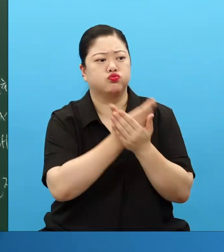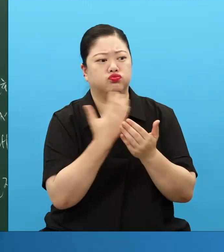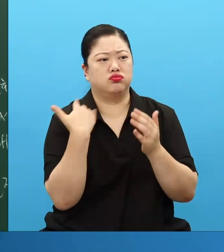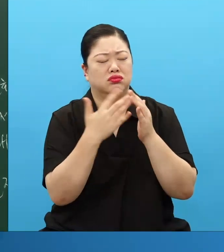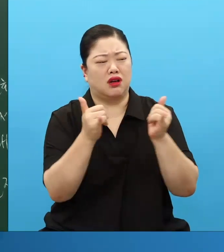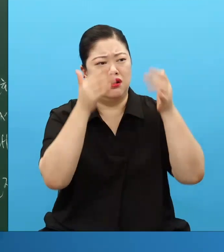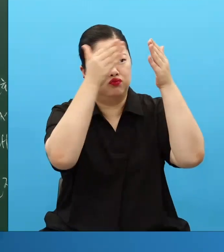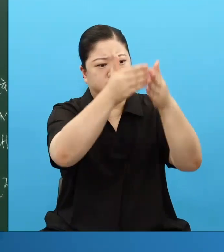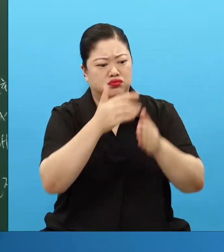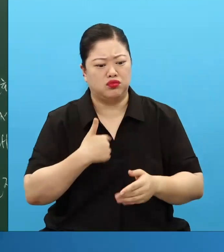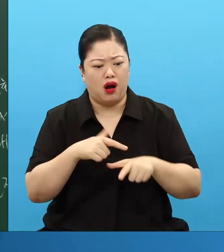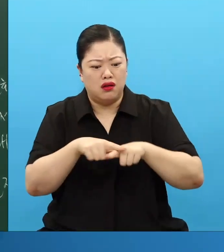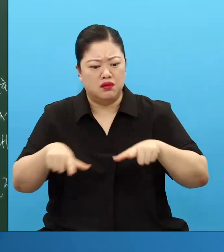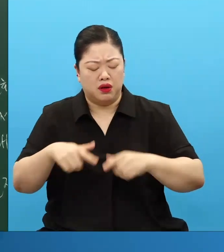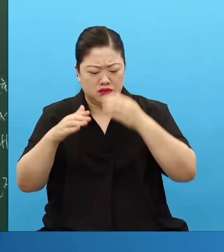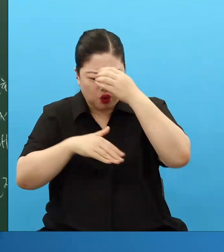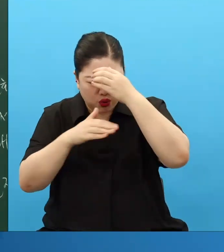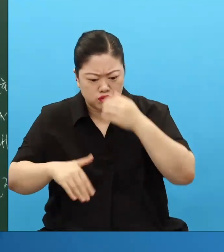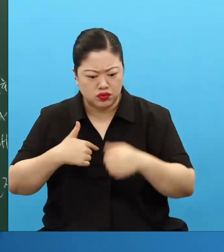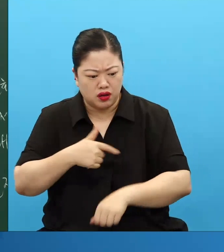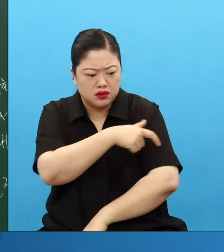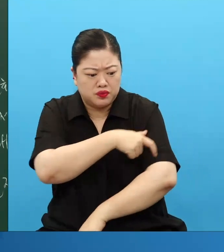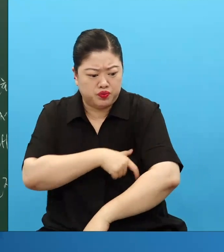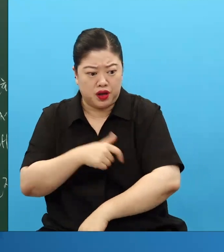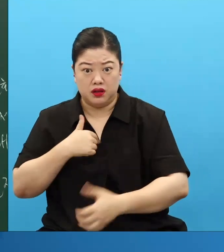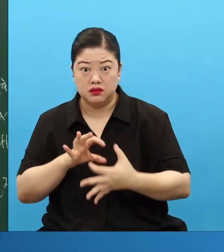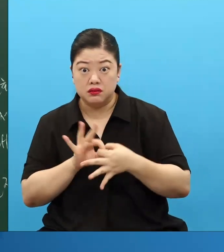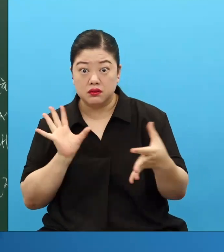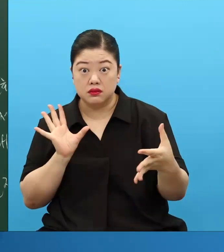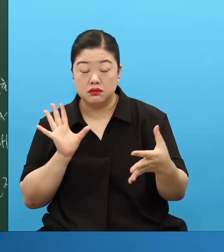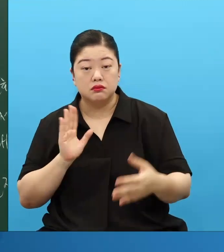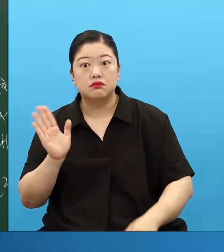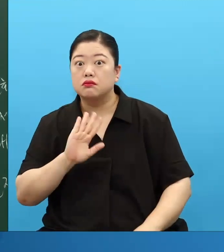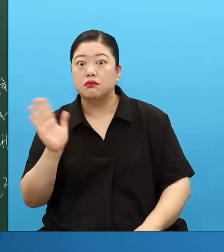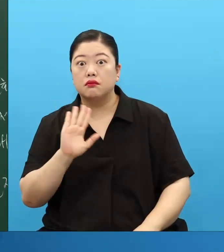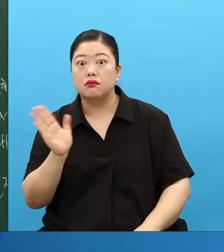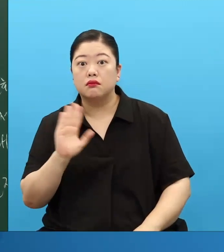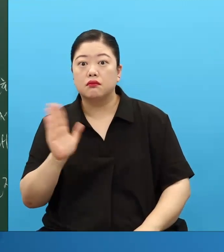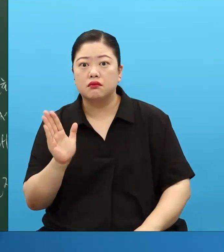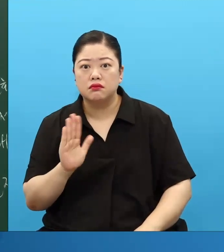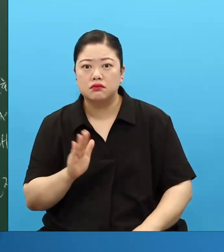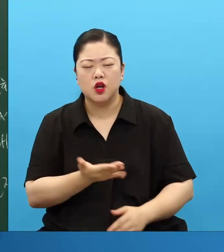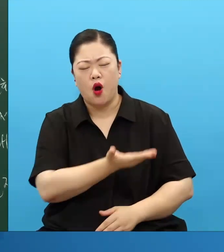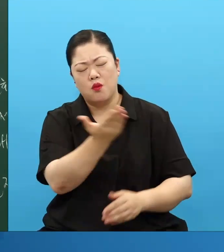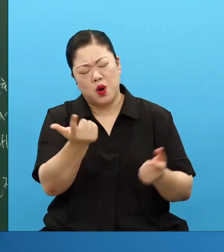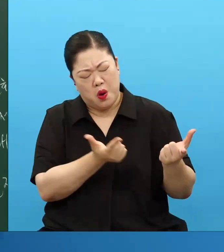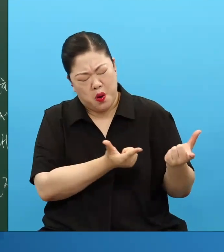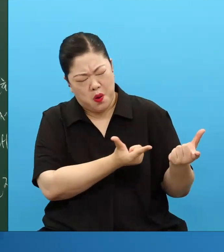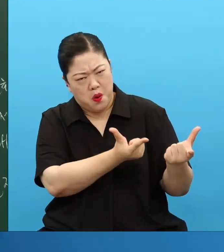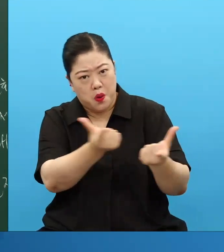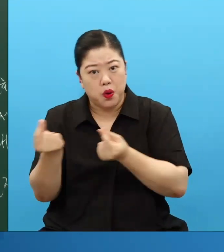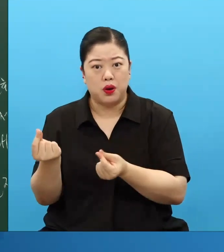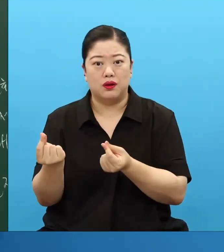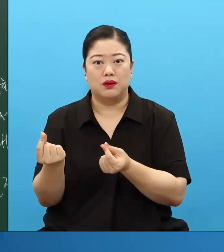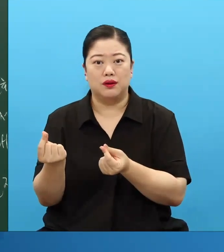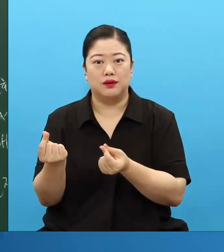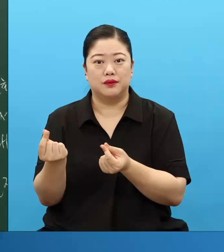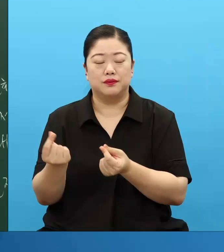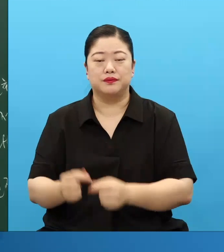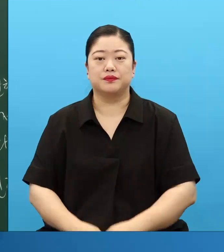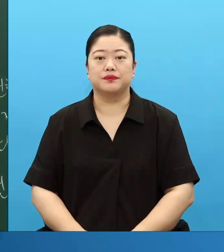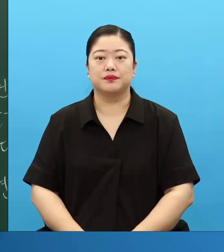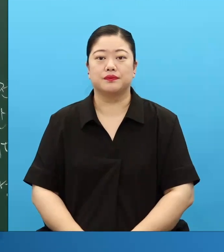이제 뭐 아직 뭐 왕도 있고 그런가 봐요. 그런 나라에 보니까요. 우리 기도 수첩하고 있더래요. That in one nation is a nation that still